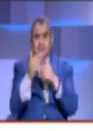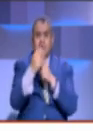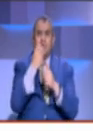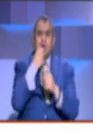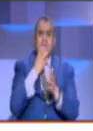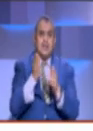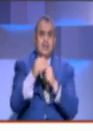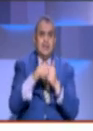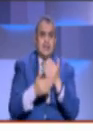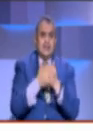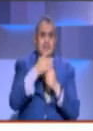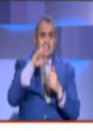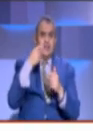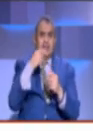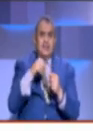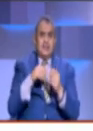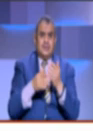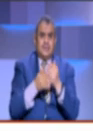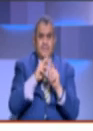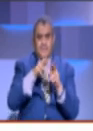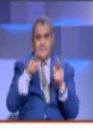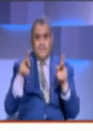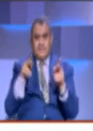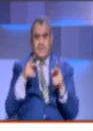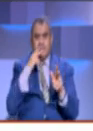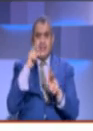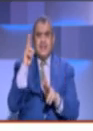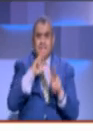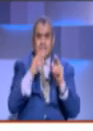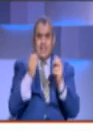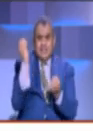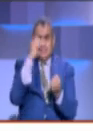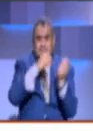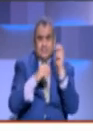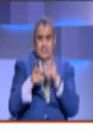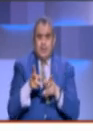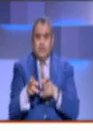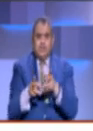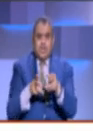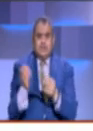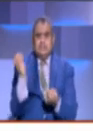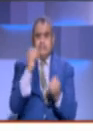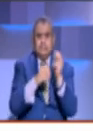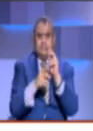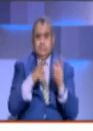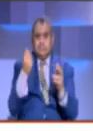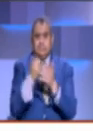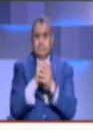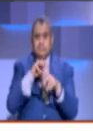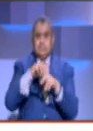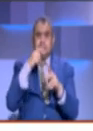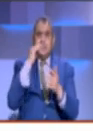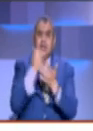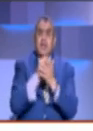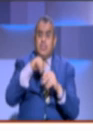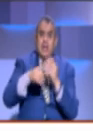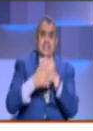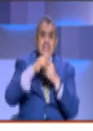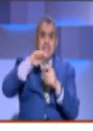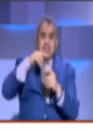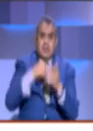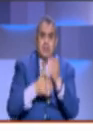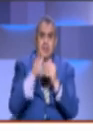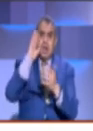إحنا في عصر يا إخوانا ما عادش ينفع تخفي فيه حاجة. إحنا في عصر لا يستطيع أحد أن يخفي الشمس بأصابعه. بادر